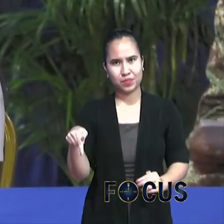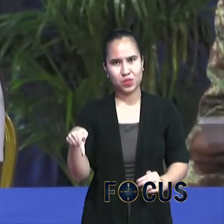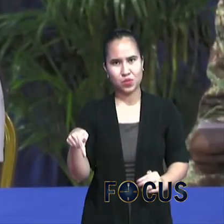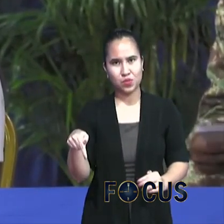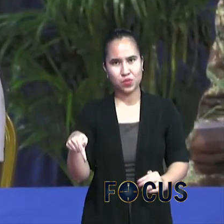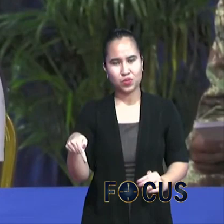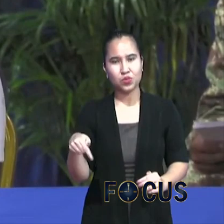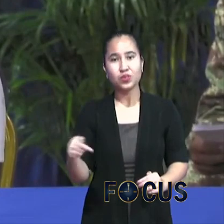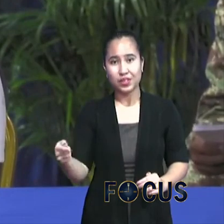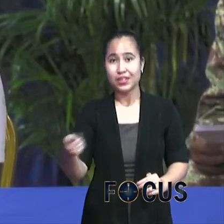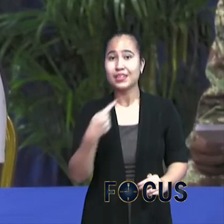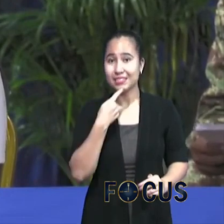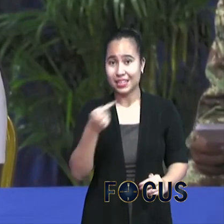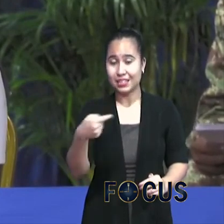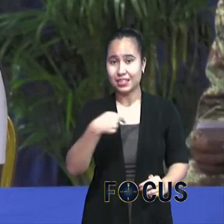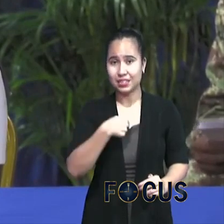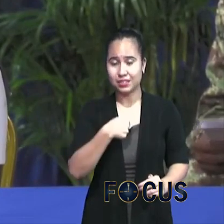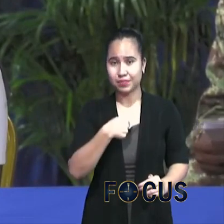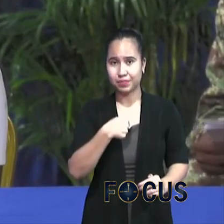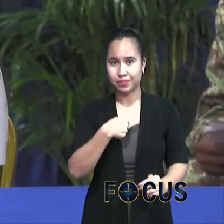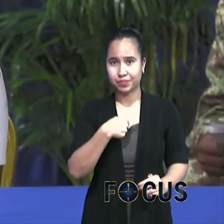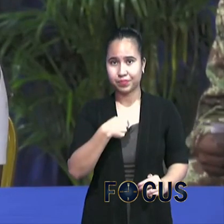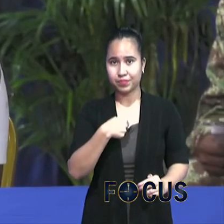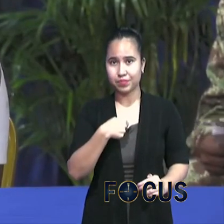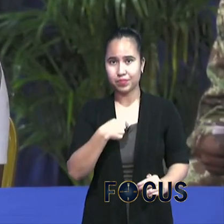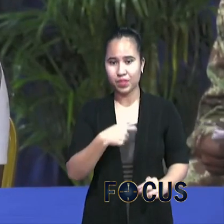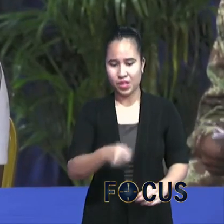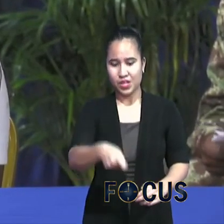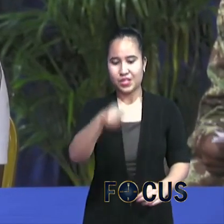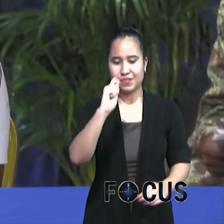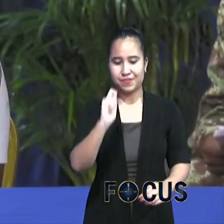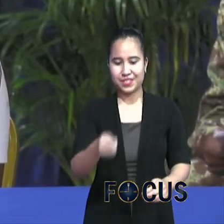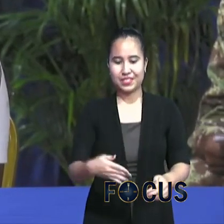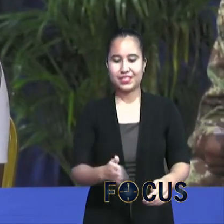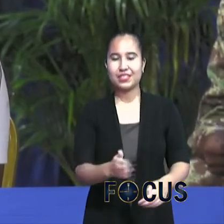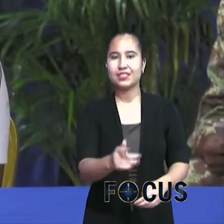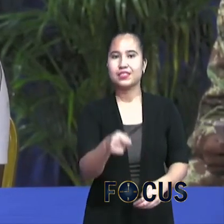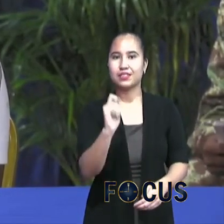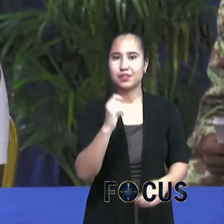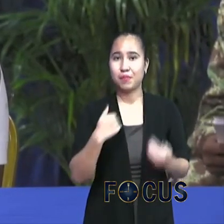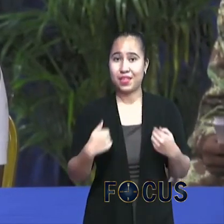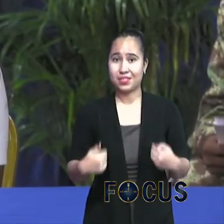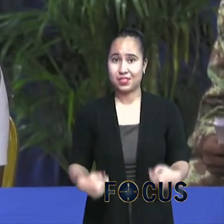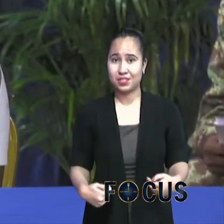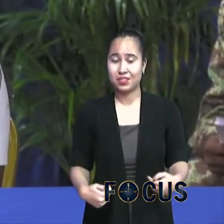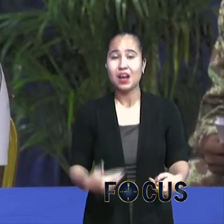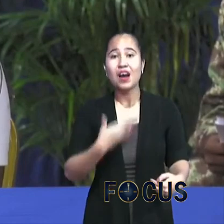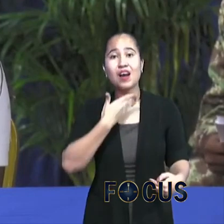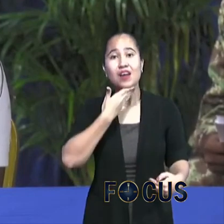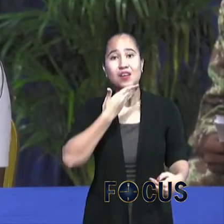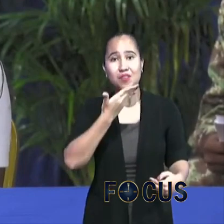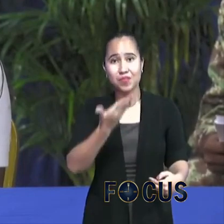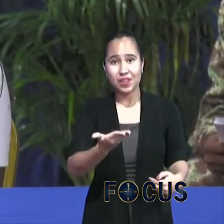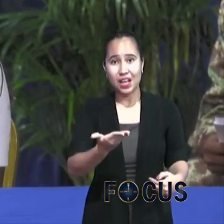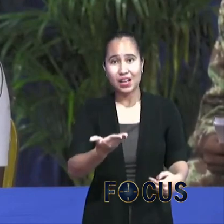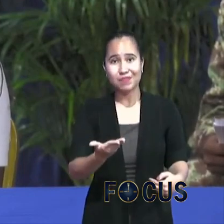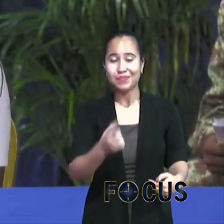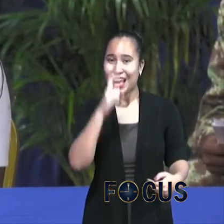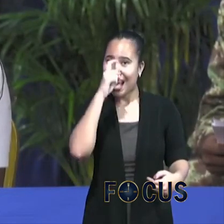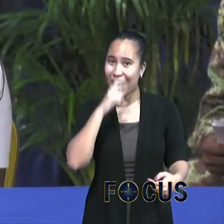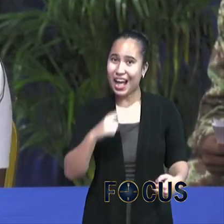is, is dat de vissers natuurlijk ook hebben gevraagd als ze natuurlijk weer de rivier op mogen